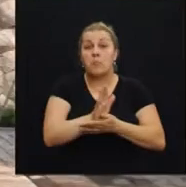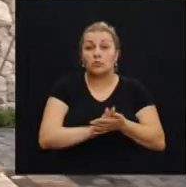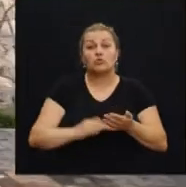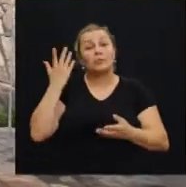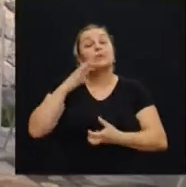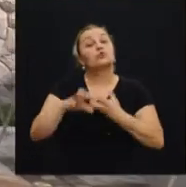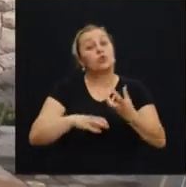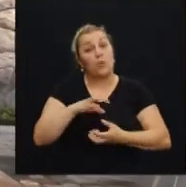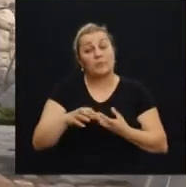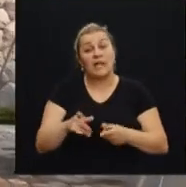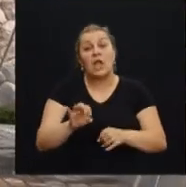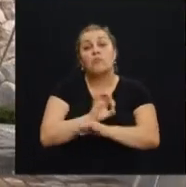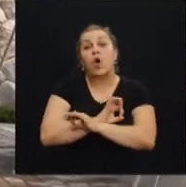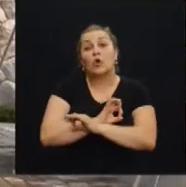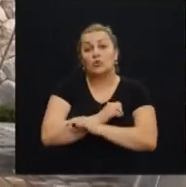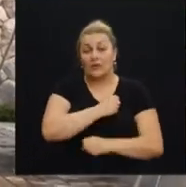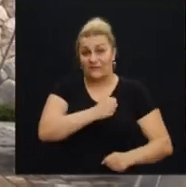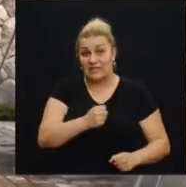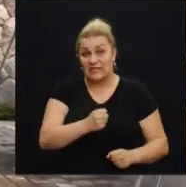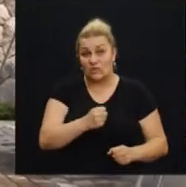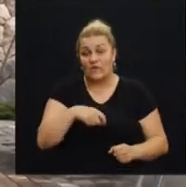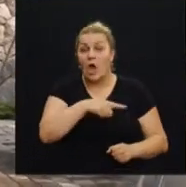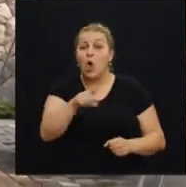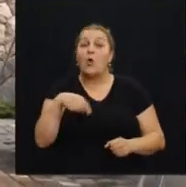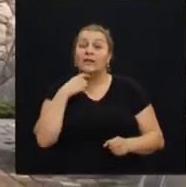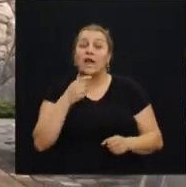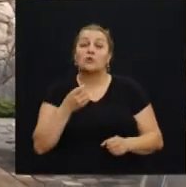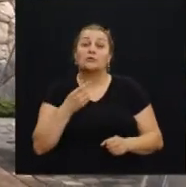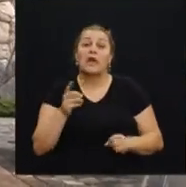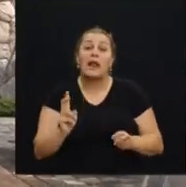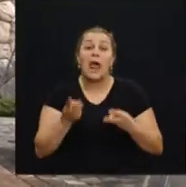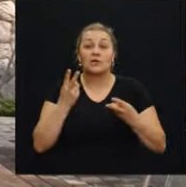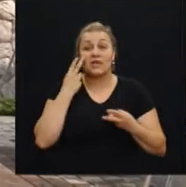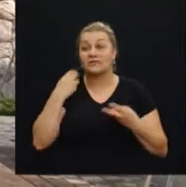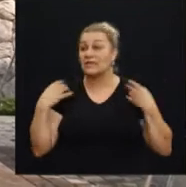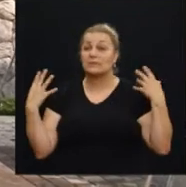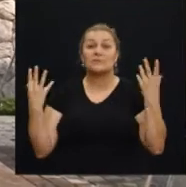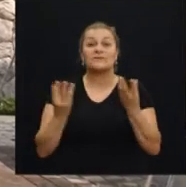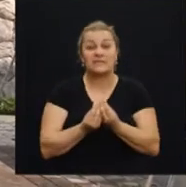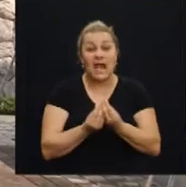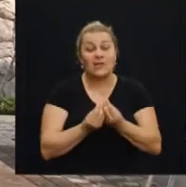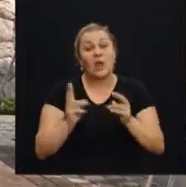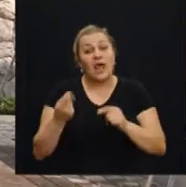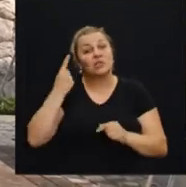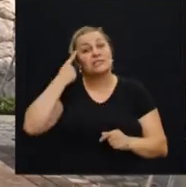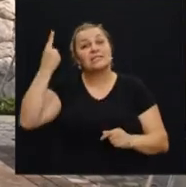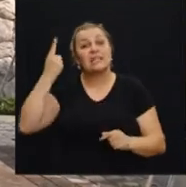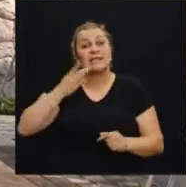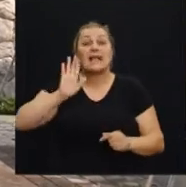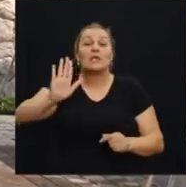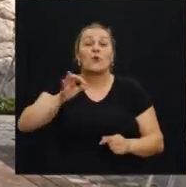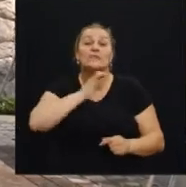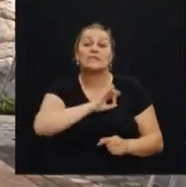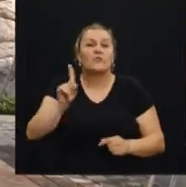i obitelji poginulih hrvatskih viteza. Oni kažu da im je nekako lakše kad nas vide onako zajedno, da se onda sjete da njihovi sinovi baš